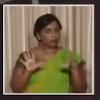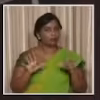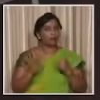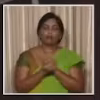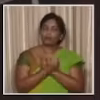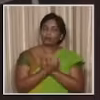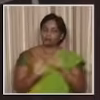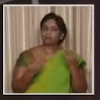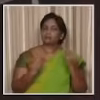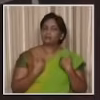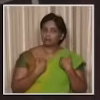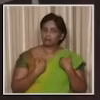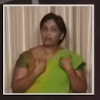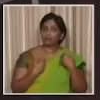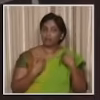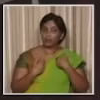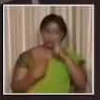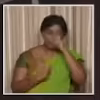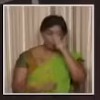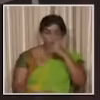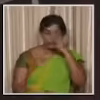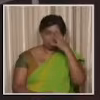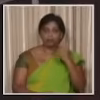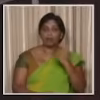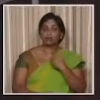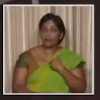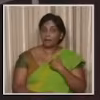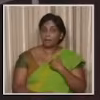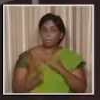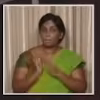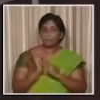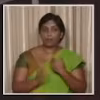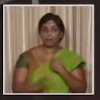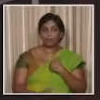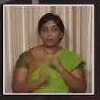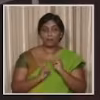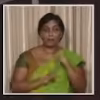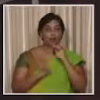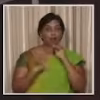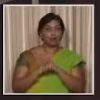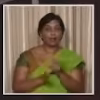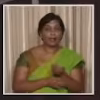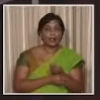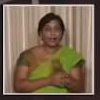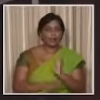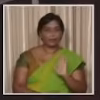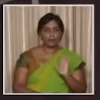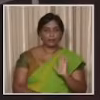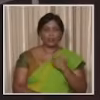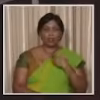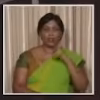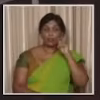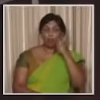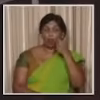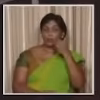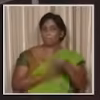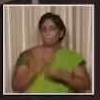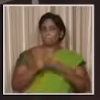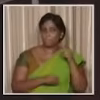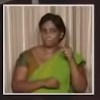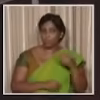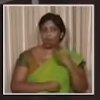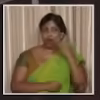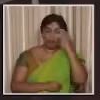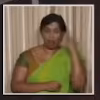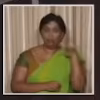නිදොස් කොට නිදහස් වුණා. ඒ නිසා මහත්තයෝ මතක තියාගන්න මහින්දානන්ද අලුත්ගමගේ පාර්ලිමේන්තුවට ආවේ හිඟන්නේ නැක නෙවෙයි. මගේ තාත්තා හොඳ ව්‍යාපාරිකයෙක්.